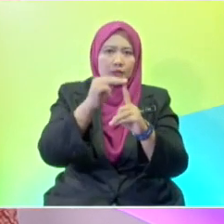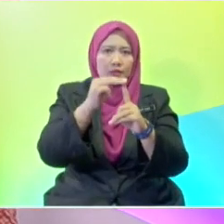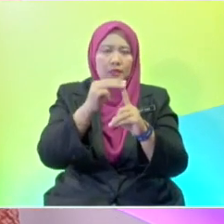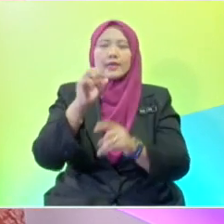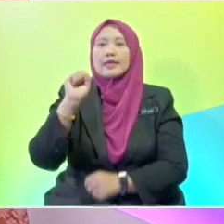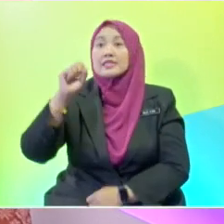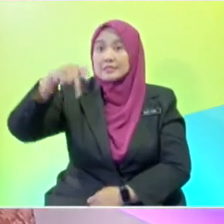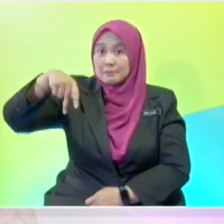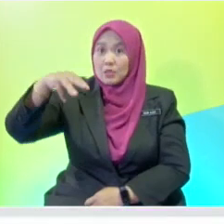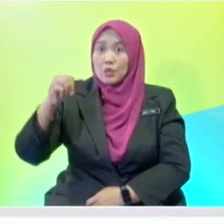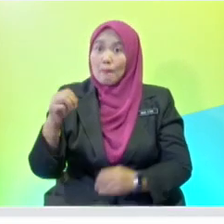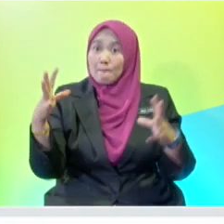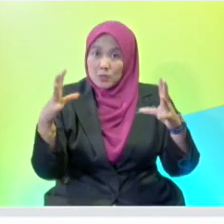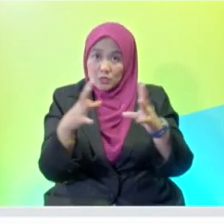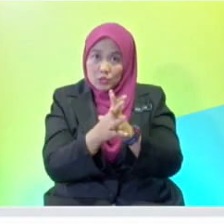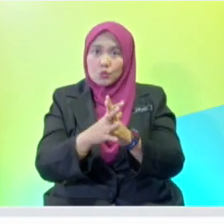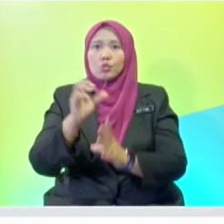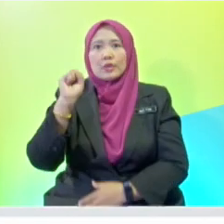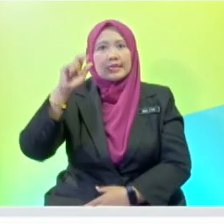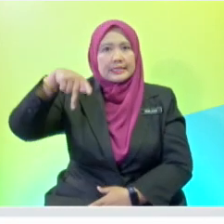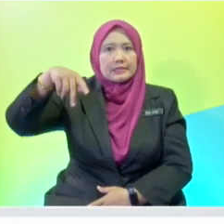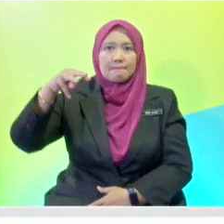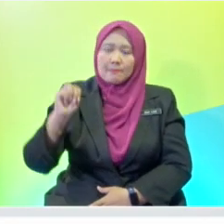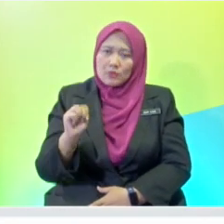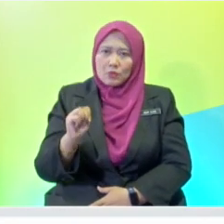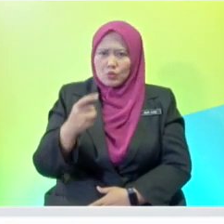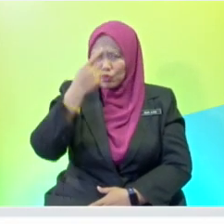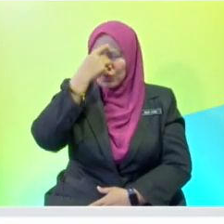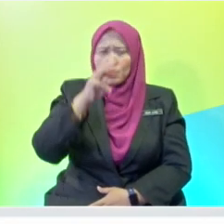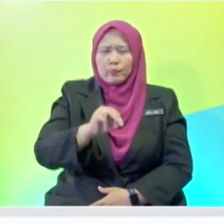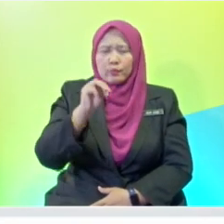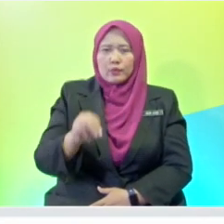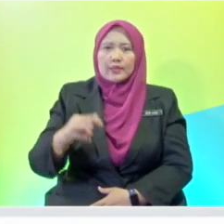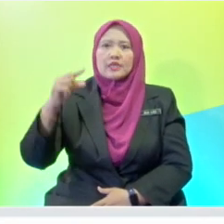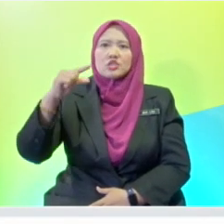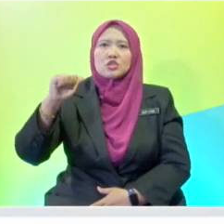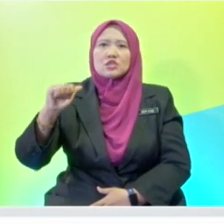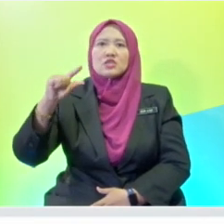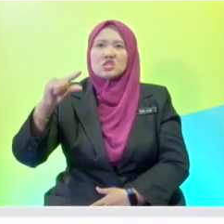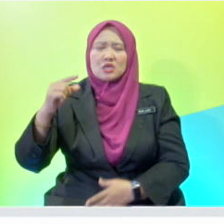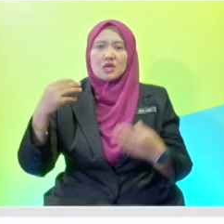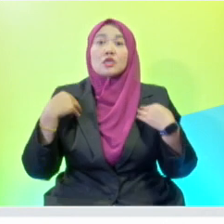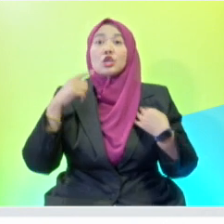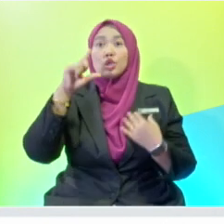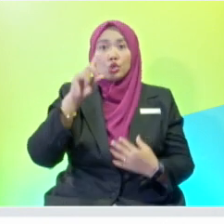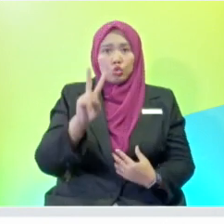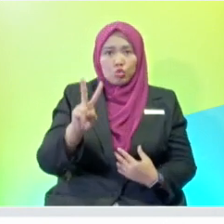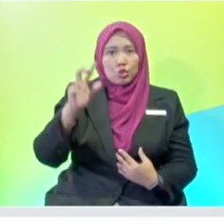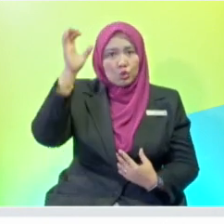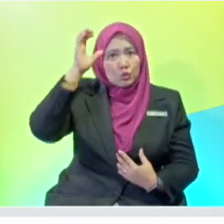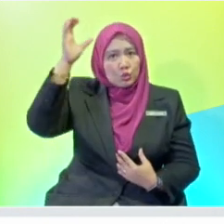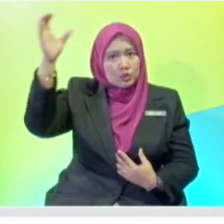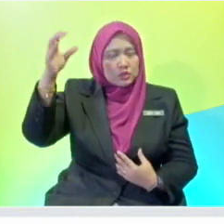SPM murid-murid jadi untuk murid-murid jerologi mereka sebenarnya mempunyai dua konsep pembelajaran lah ya sebenarnya yaitu